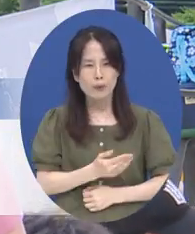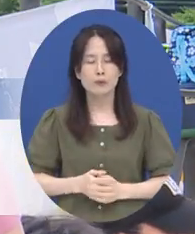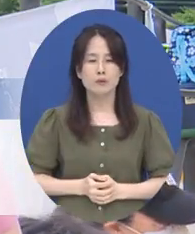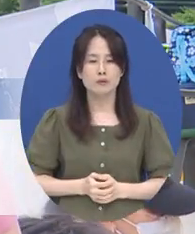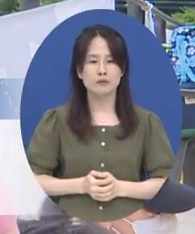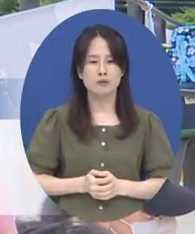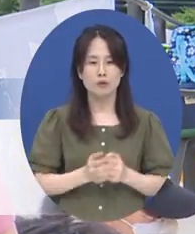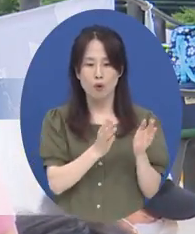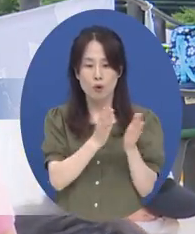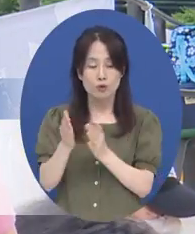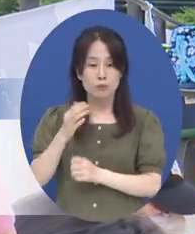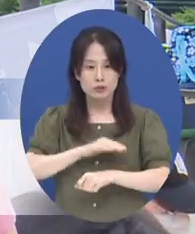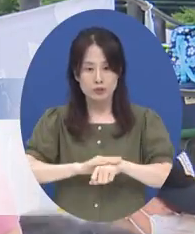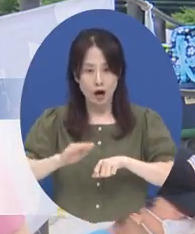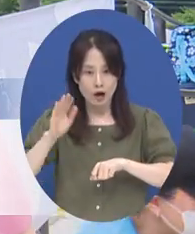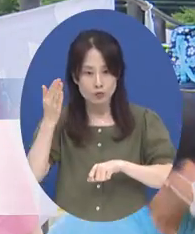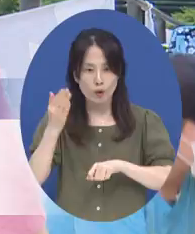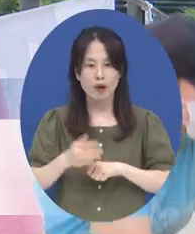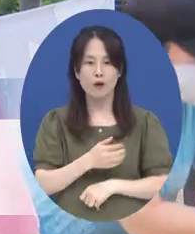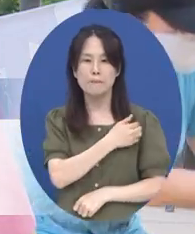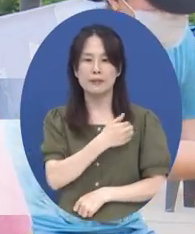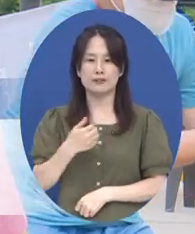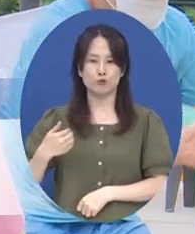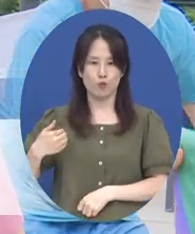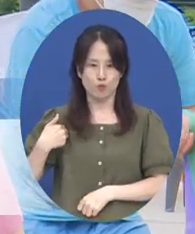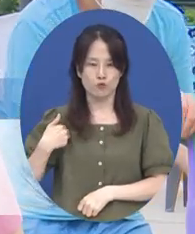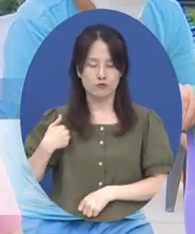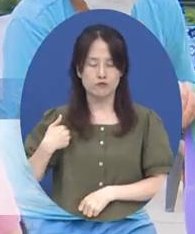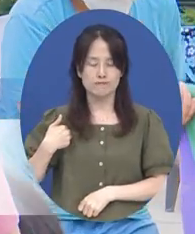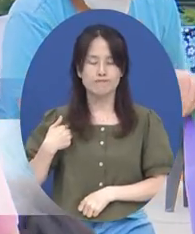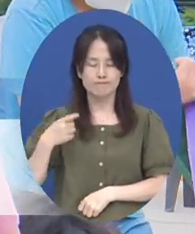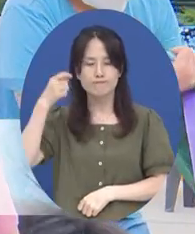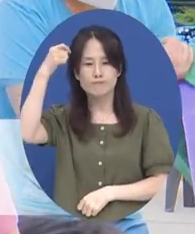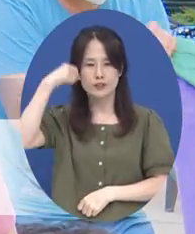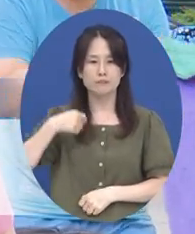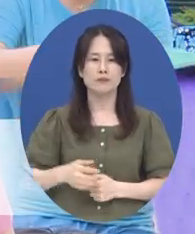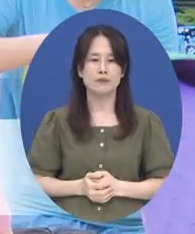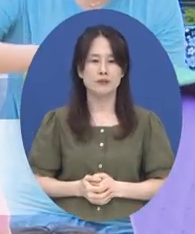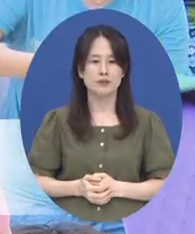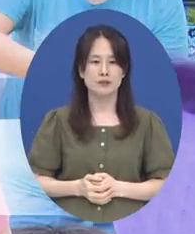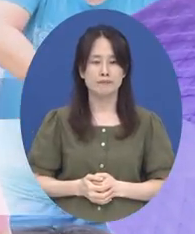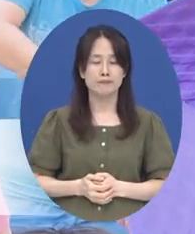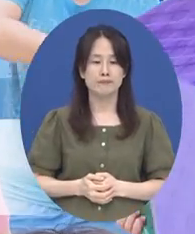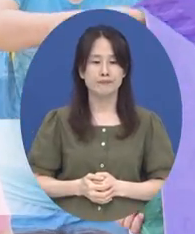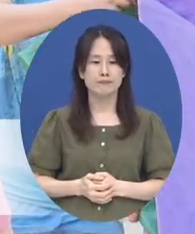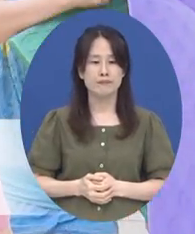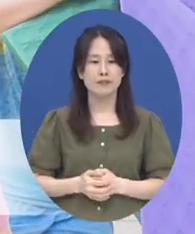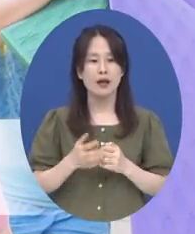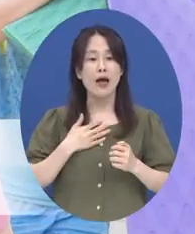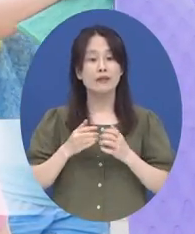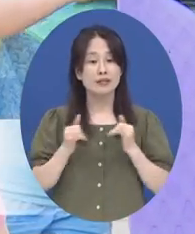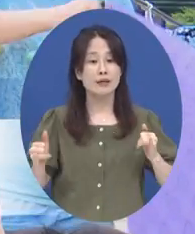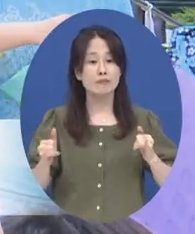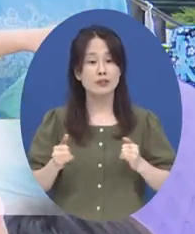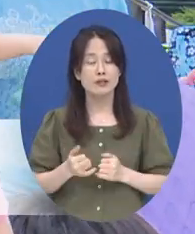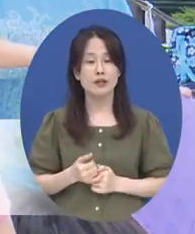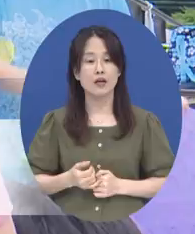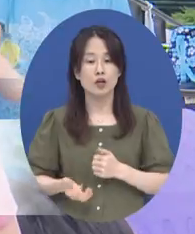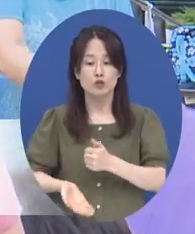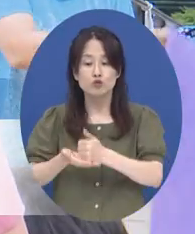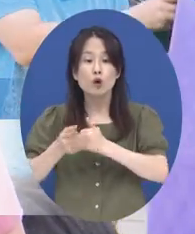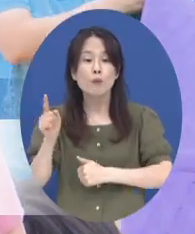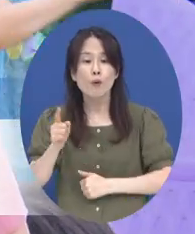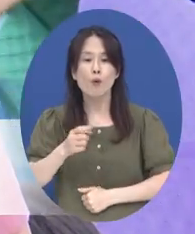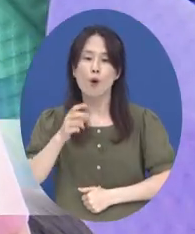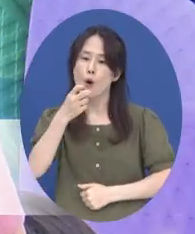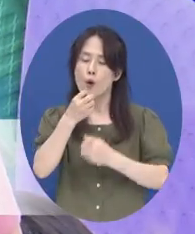깨끗하고 정비도 잘된것 같아서 굉장히 만족감이 높아서 만약에 이제 지인분들한테 만약 얘기한다 그러면